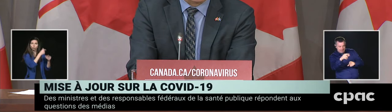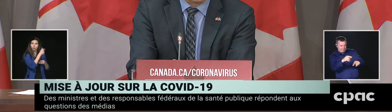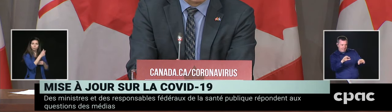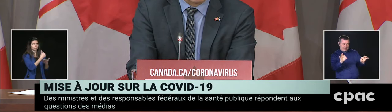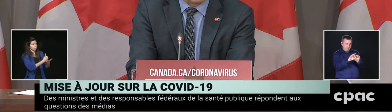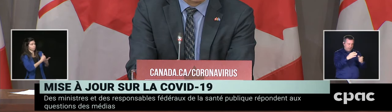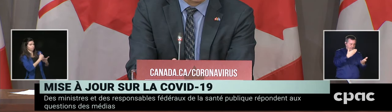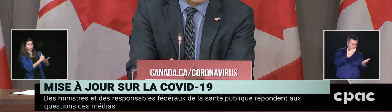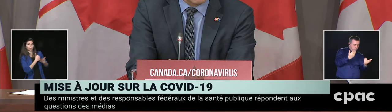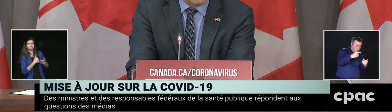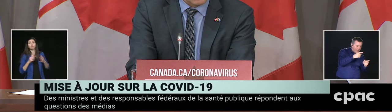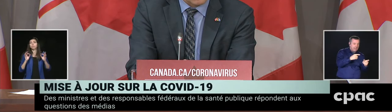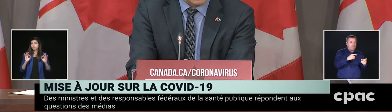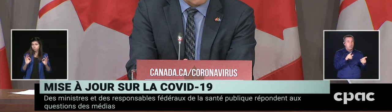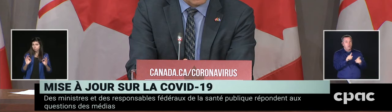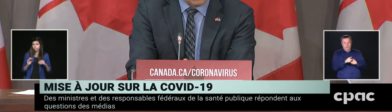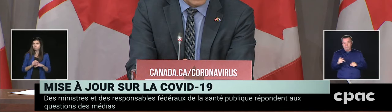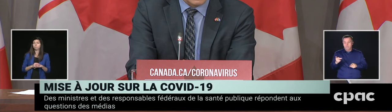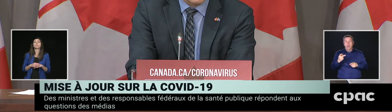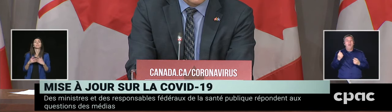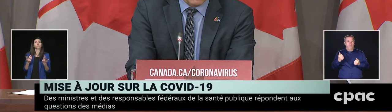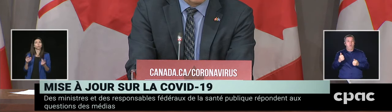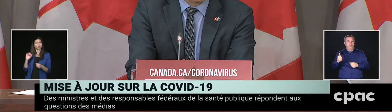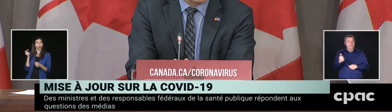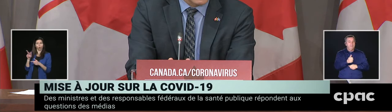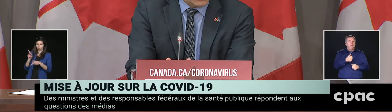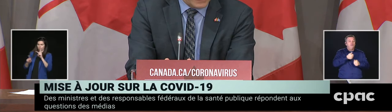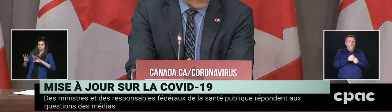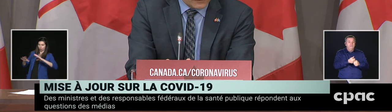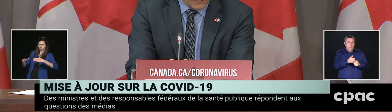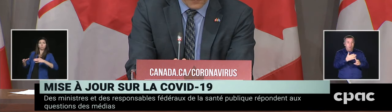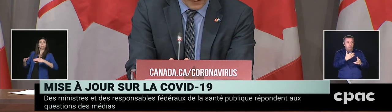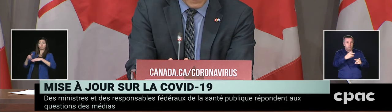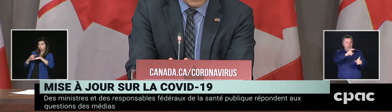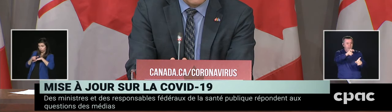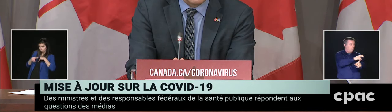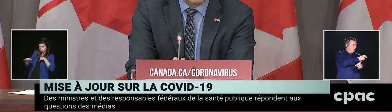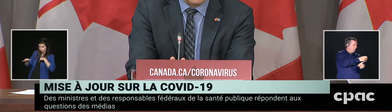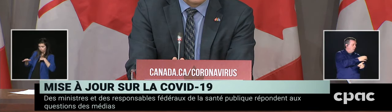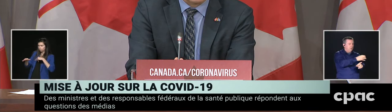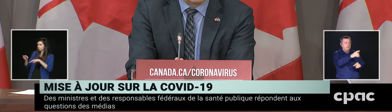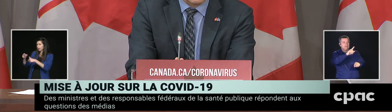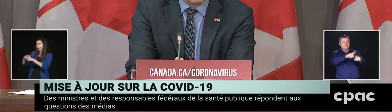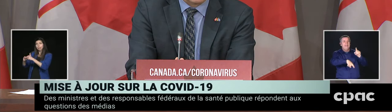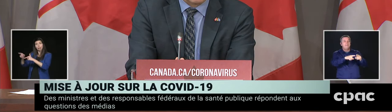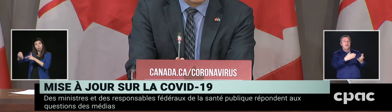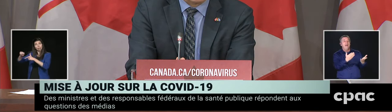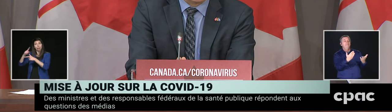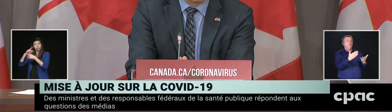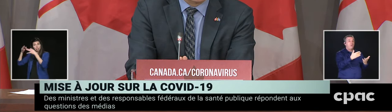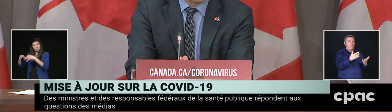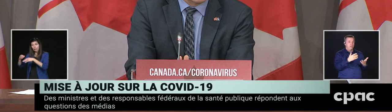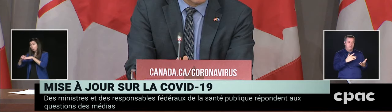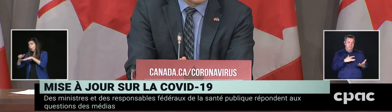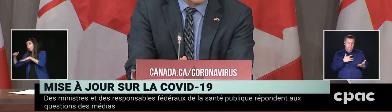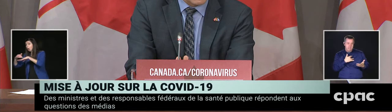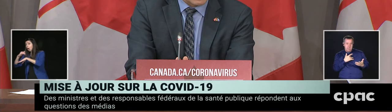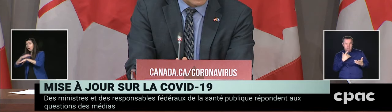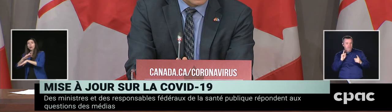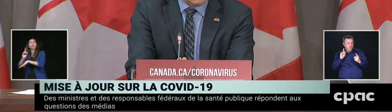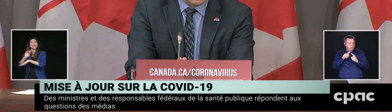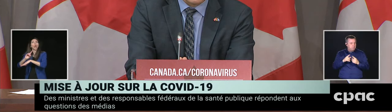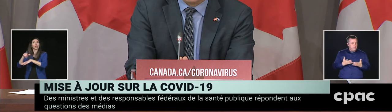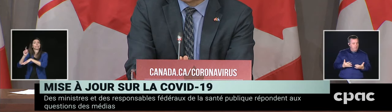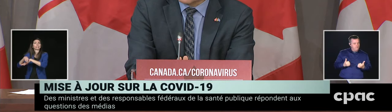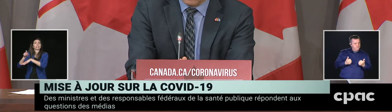se déplacer en fonction de l'évolution de ces besoins. Et donc, que ça va bien, ce qu'on entend du gouvernement du Québec, donc c'est que le gouvernement